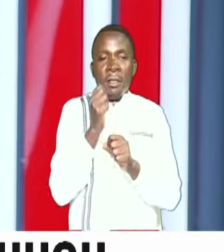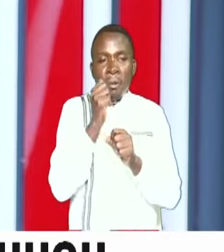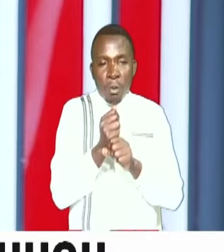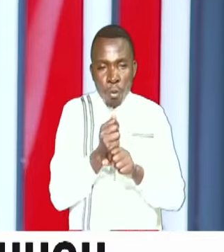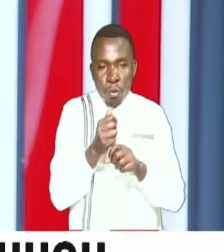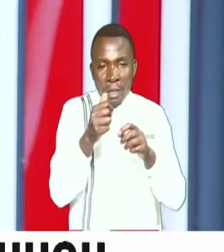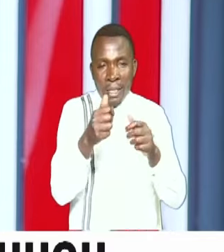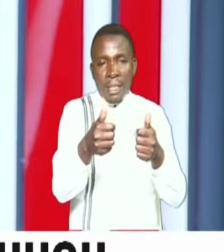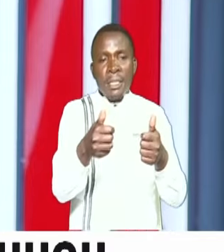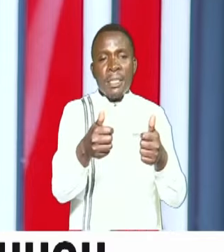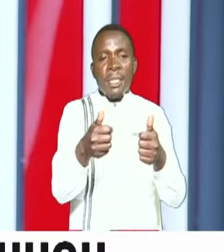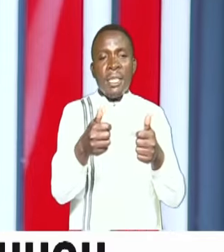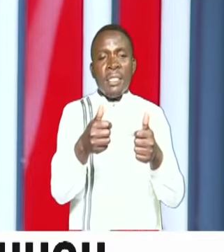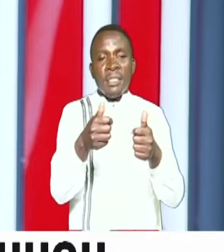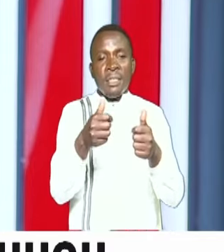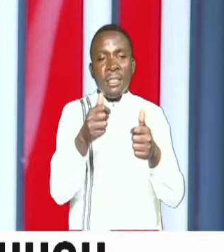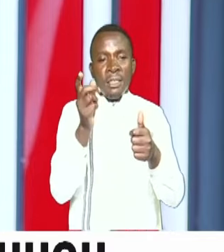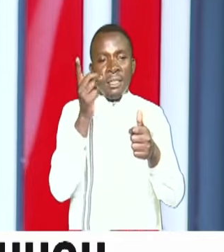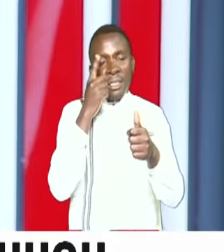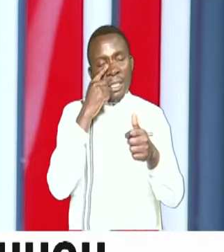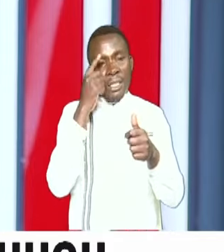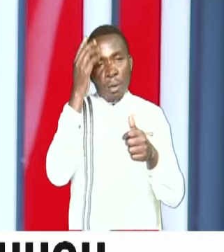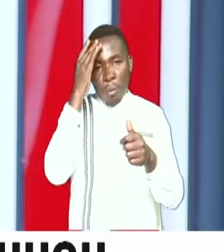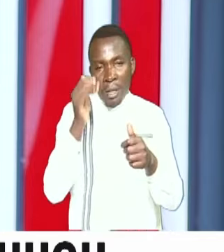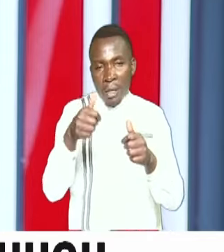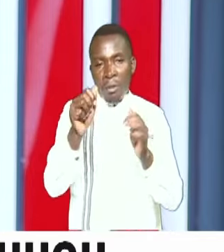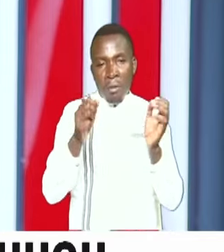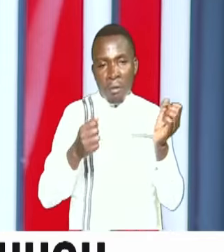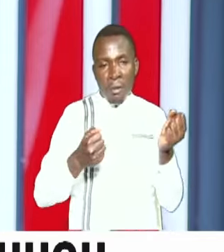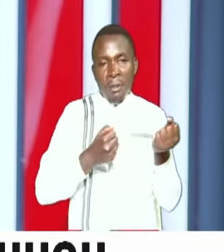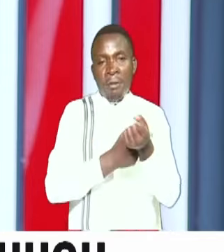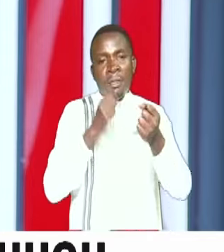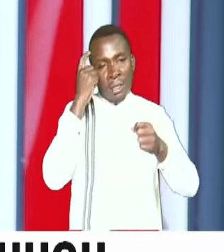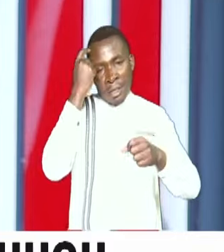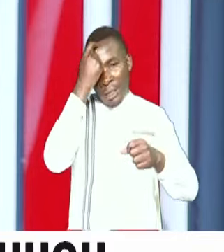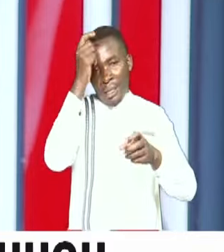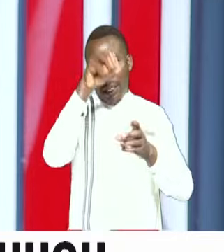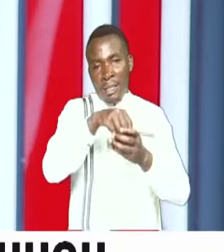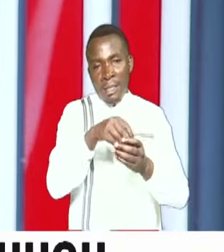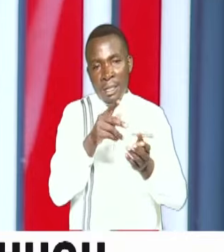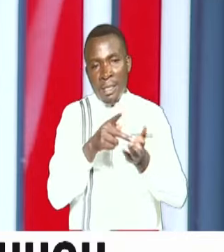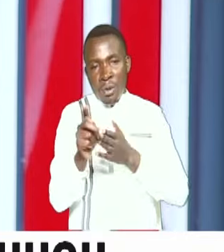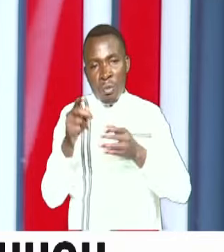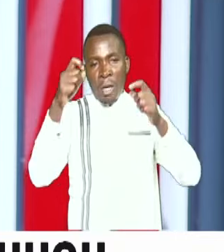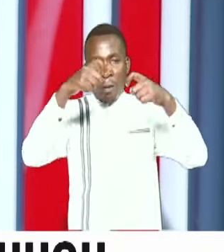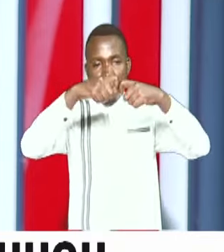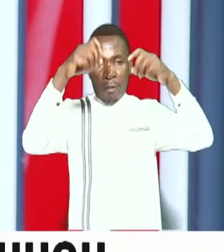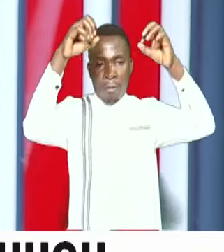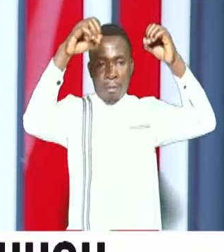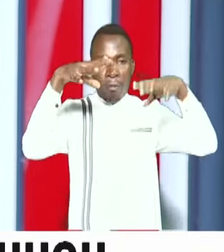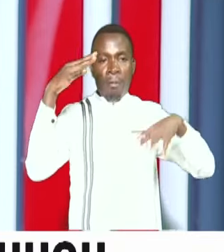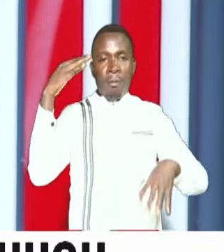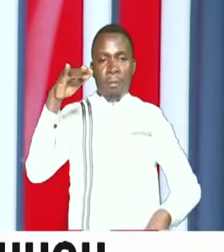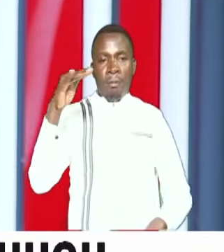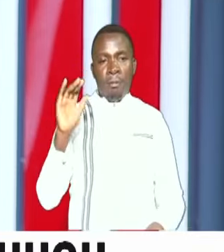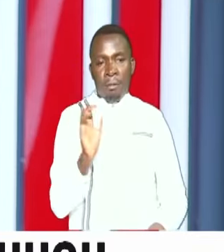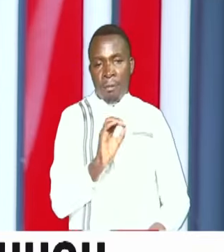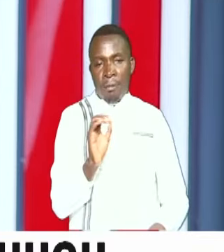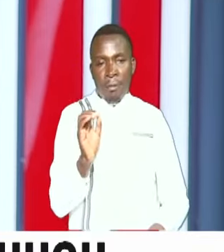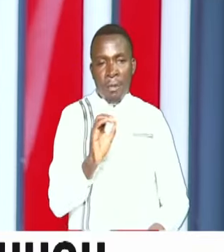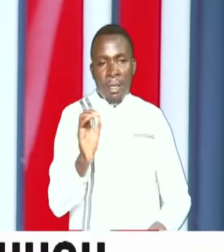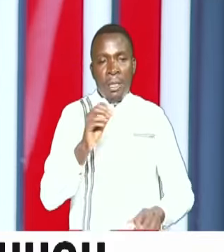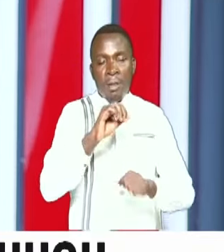neza kandi kubera izo nkunganire na leta igenda ishyiramo yaba ari mu kiguzi cy'amashanyarazi bigahenduka ku kijyanye rero